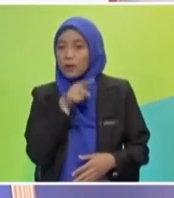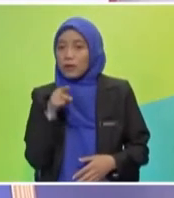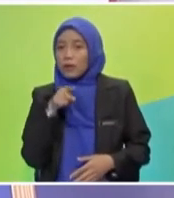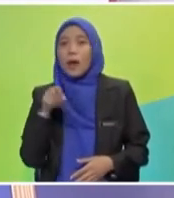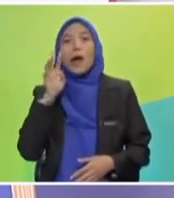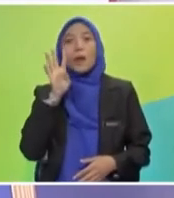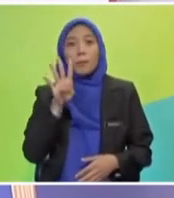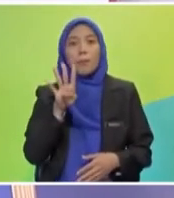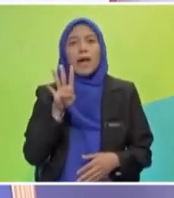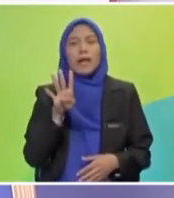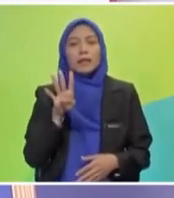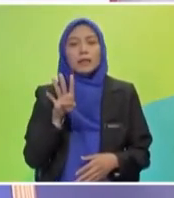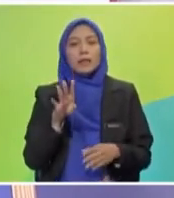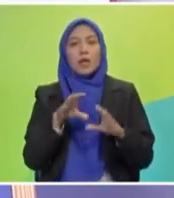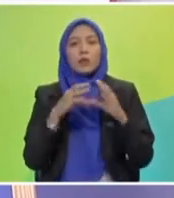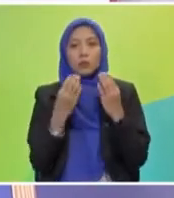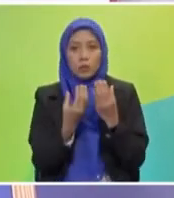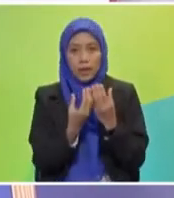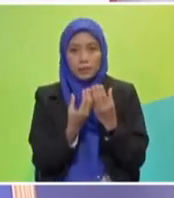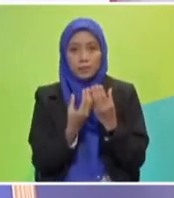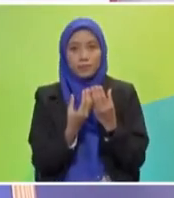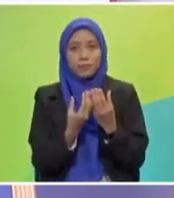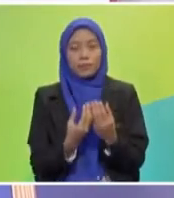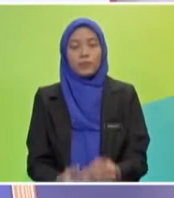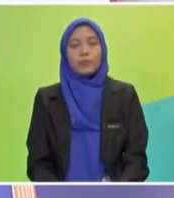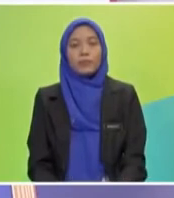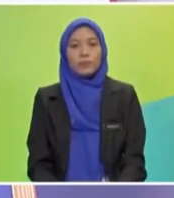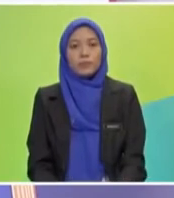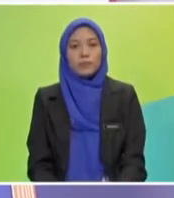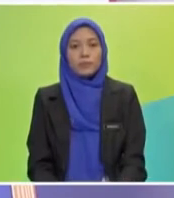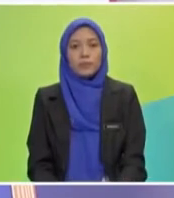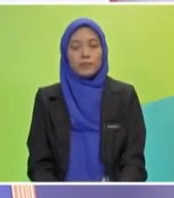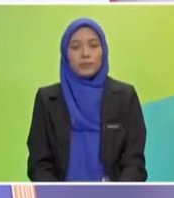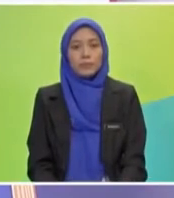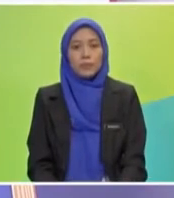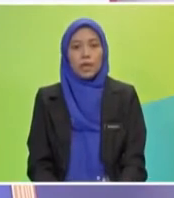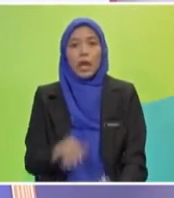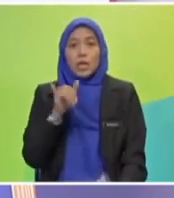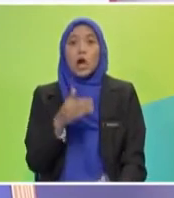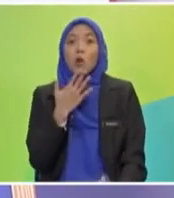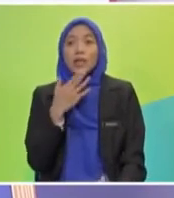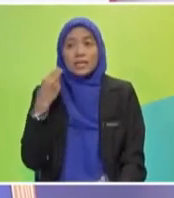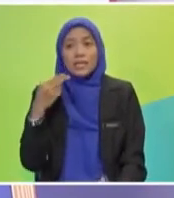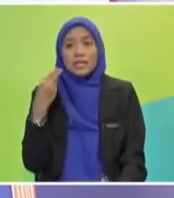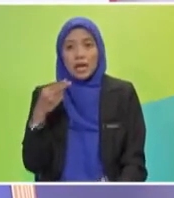kumpulan. Jauh sikit. Okay. Kumpulan yang kedua 4. 4. Okey, okay, jadi yang berwarna hijau itu, okey, jadi yang berwarna hijau itu